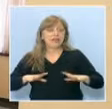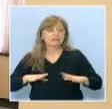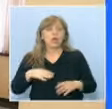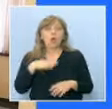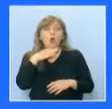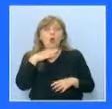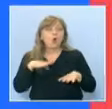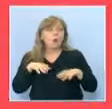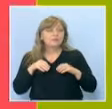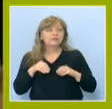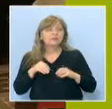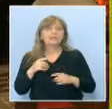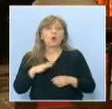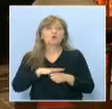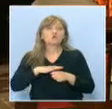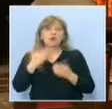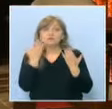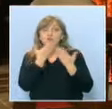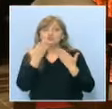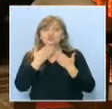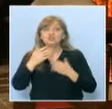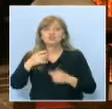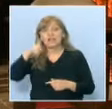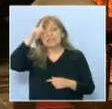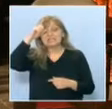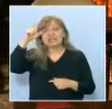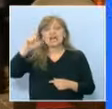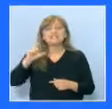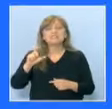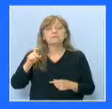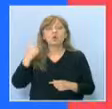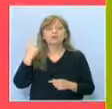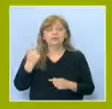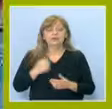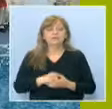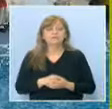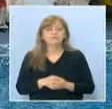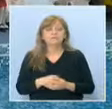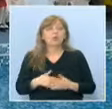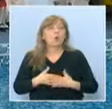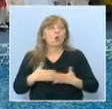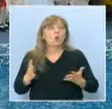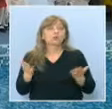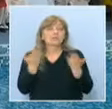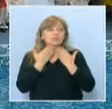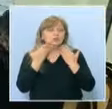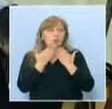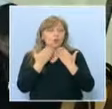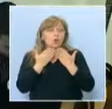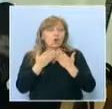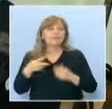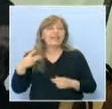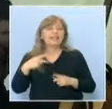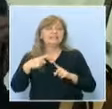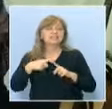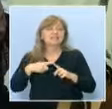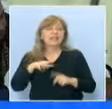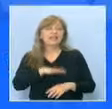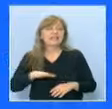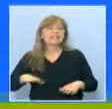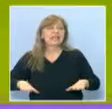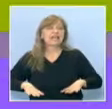основно училище Цар Симеон I. Кой училищен театър заминава за Саламанка? Открит урок на Елица Тодорова в детска градина